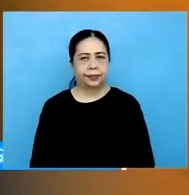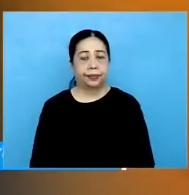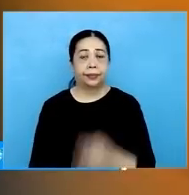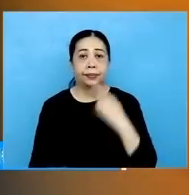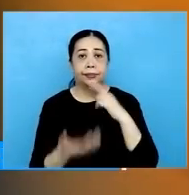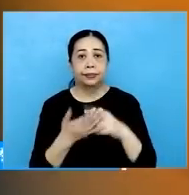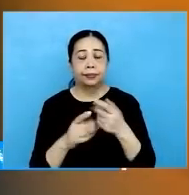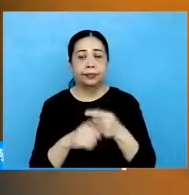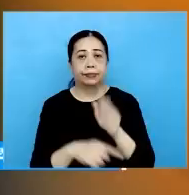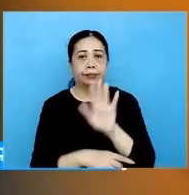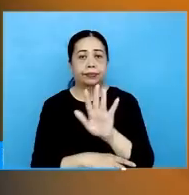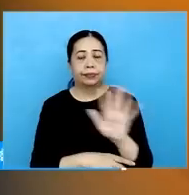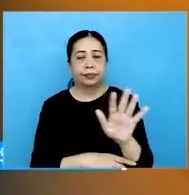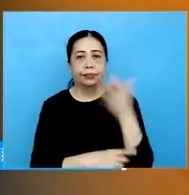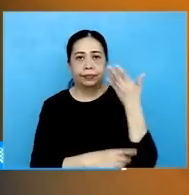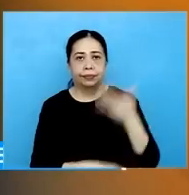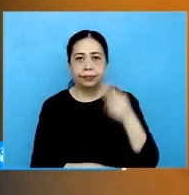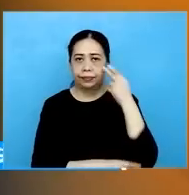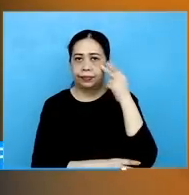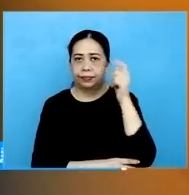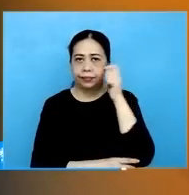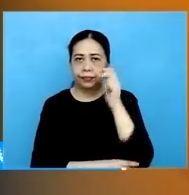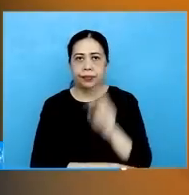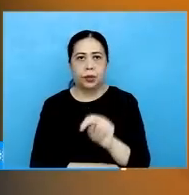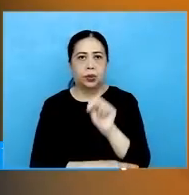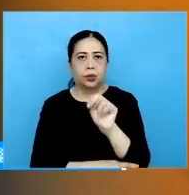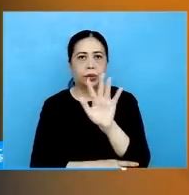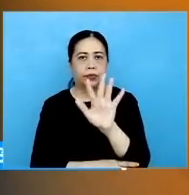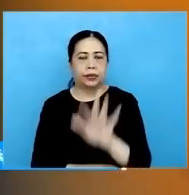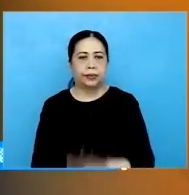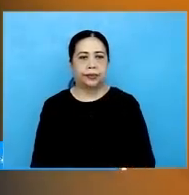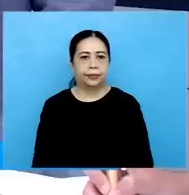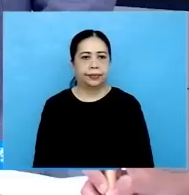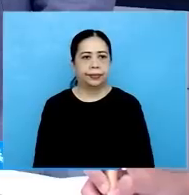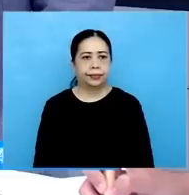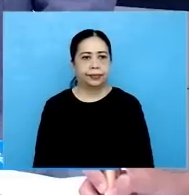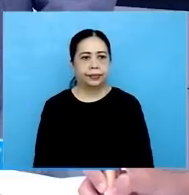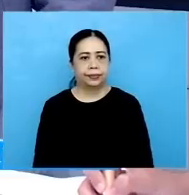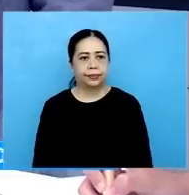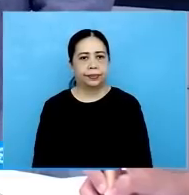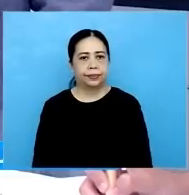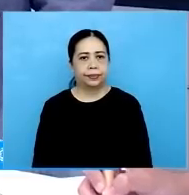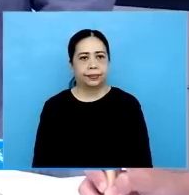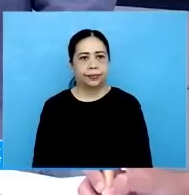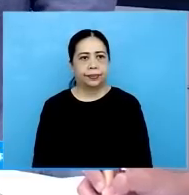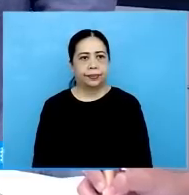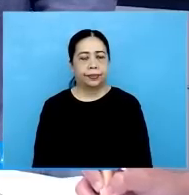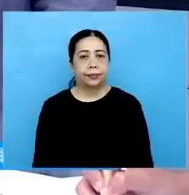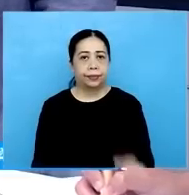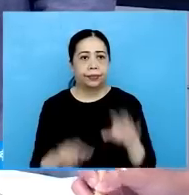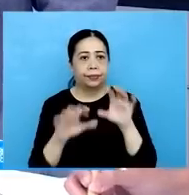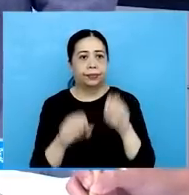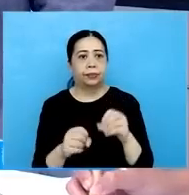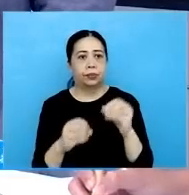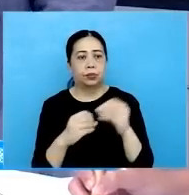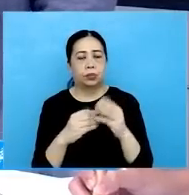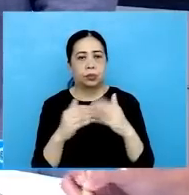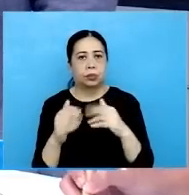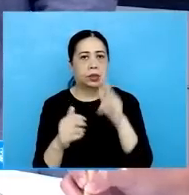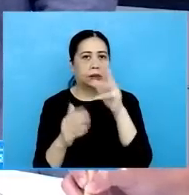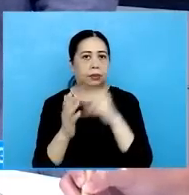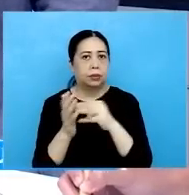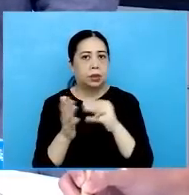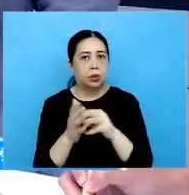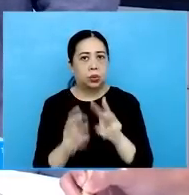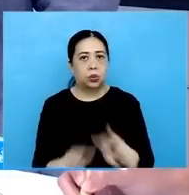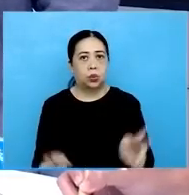Nagbabalita mula sa frontline, Hannibal Talete, News 5. Nasabat naman ang halos 3 milyong pisong